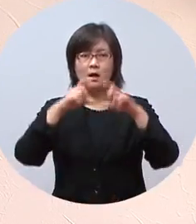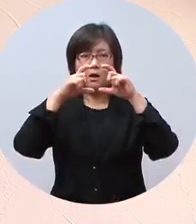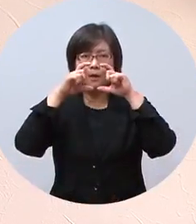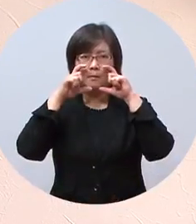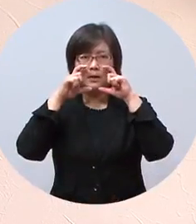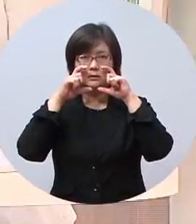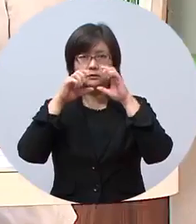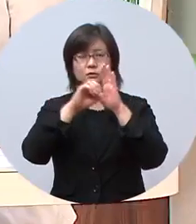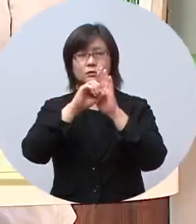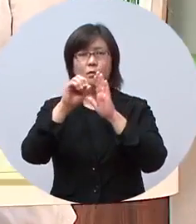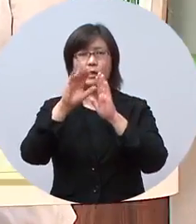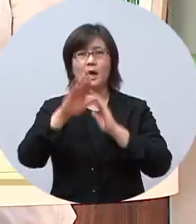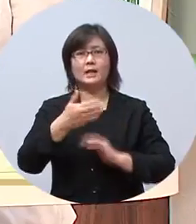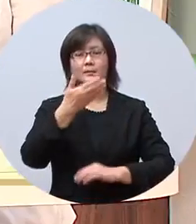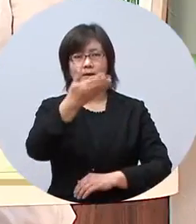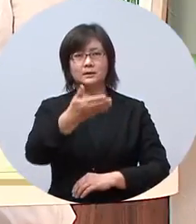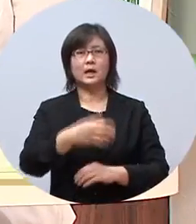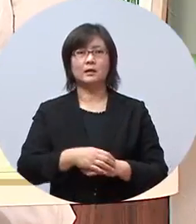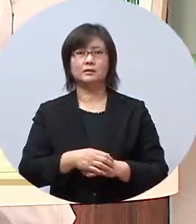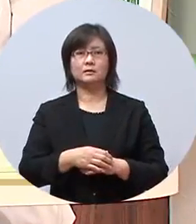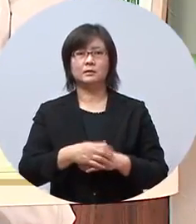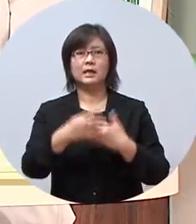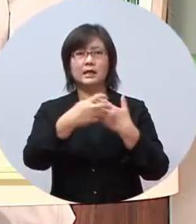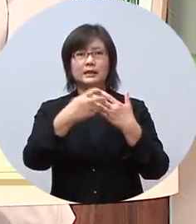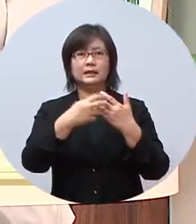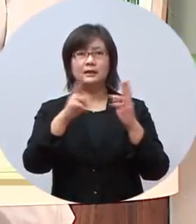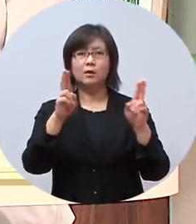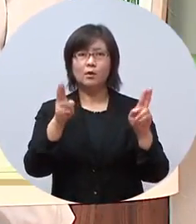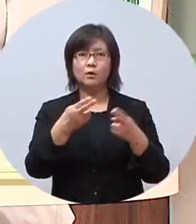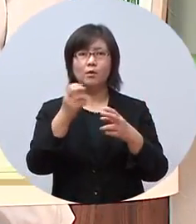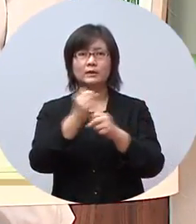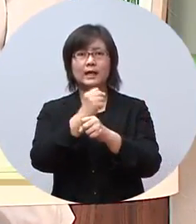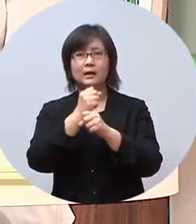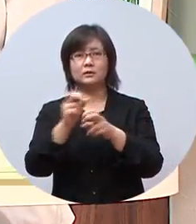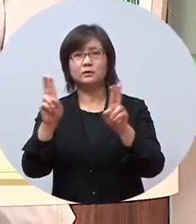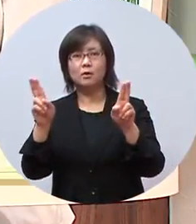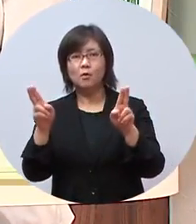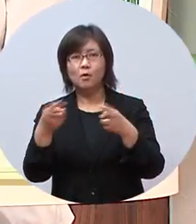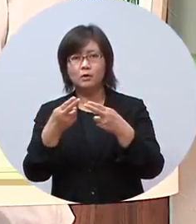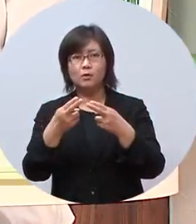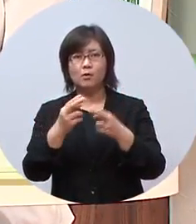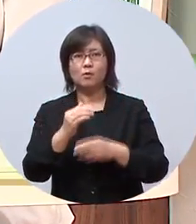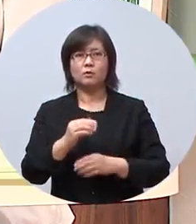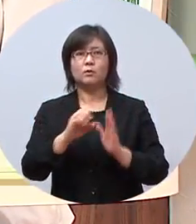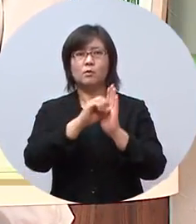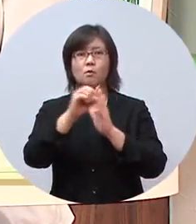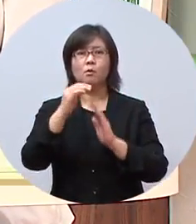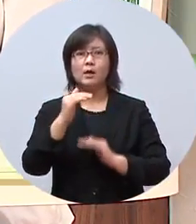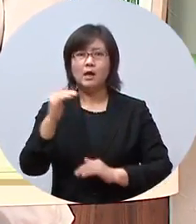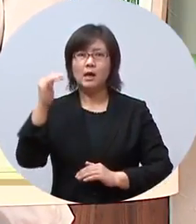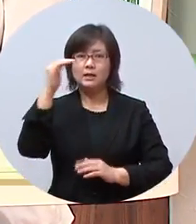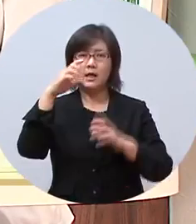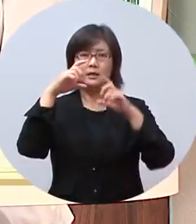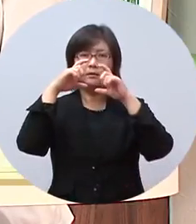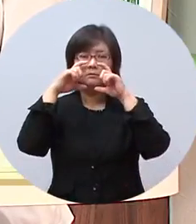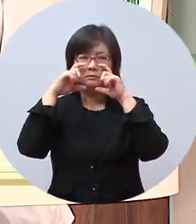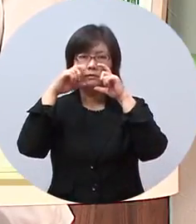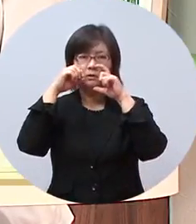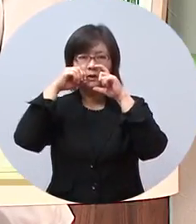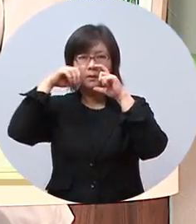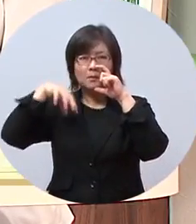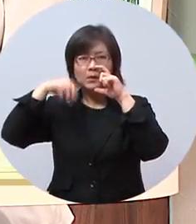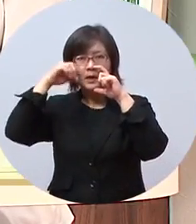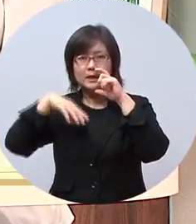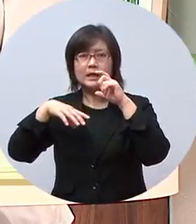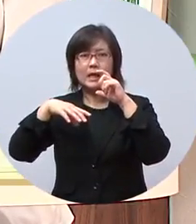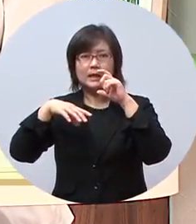ないんでしょうか。 医療用や産業用の高性能な防塵マスクを空気が漏れないように着用すれば効